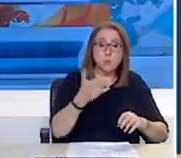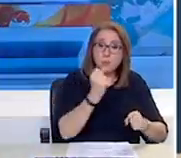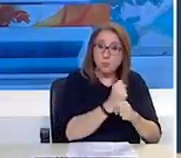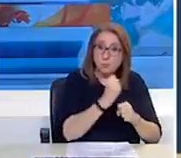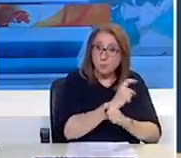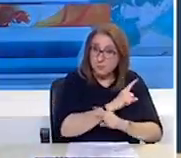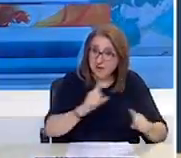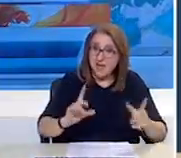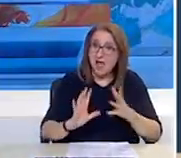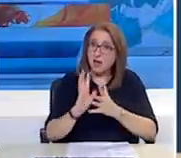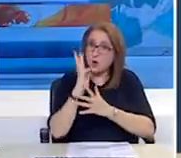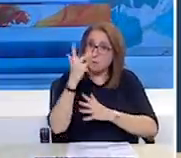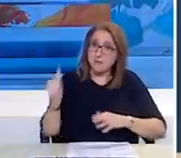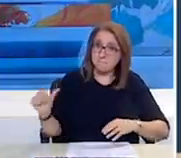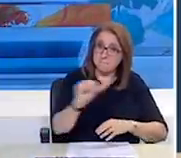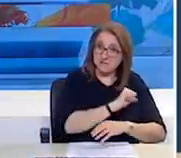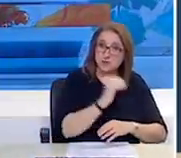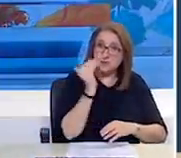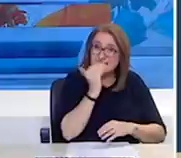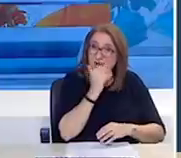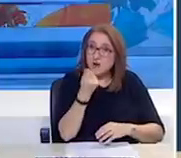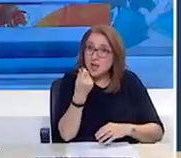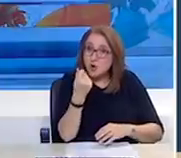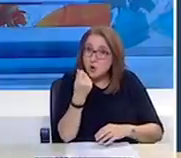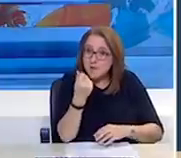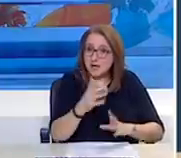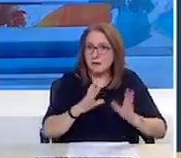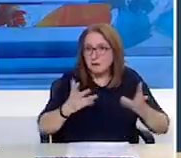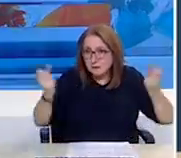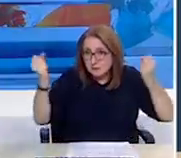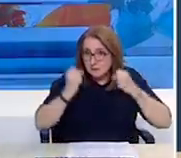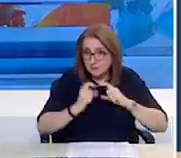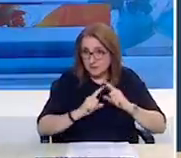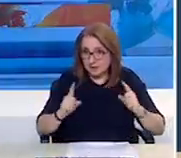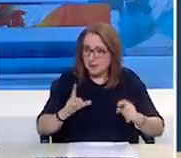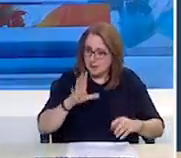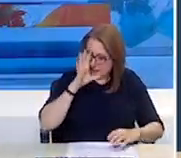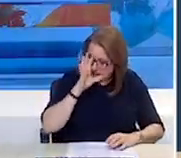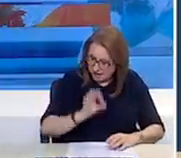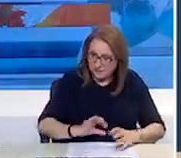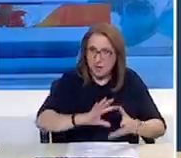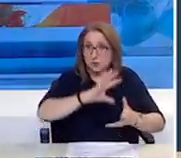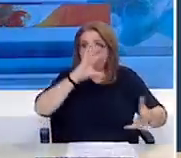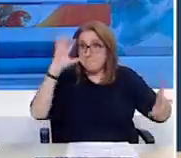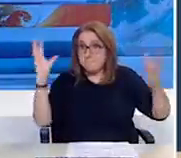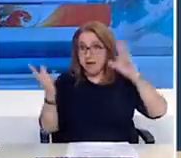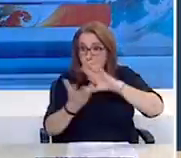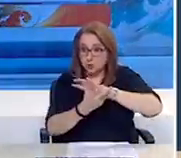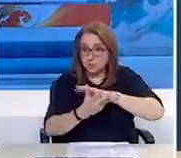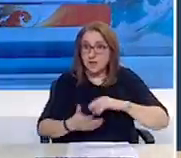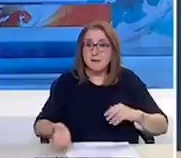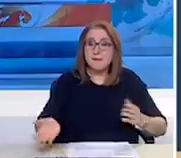και επιτάχυνση της οικονομίας. Κανείς δεν ισχυρίζεται ότι υφίσταται στην παγκόσμια οικονομική βιβλιογραφία